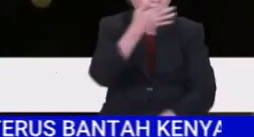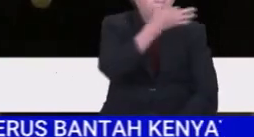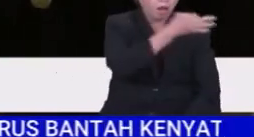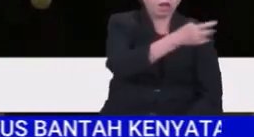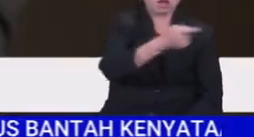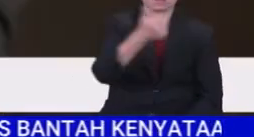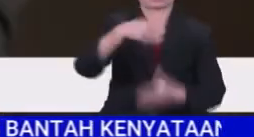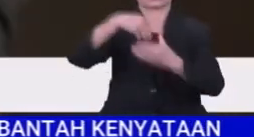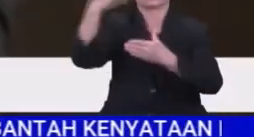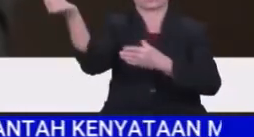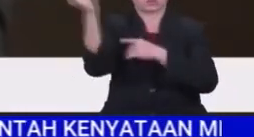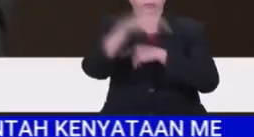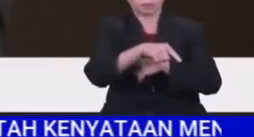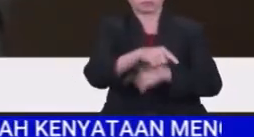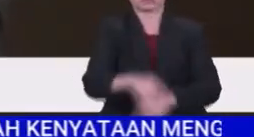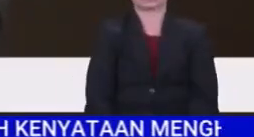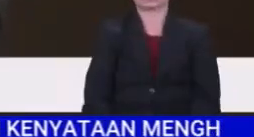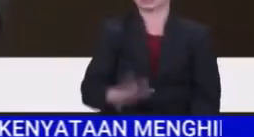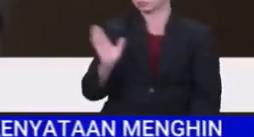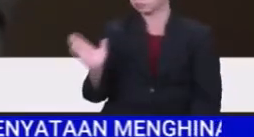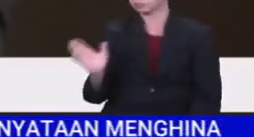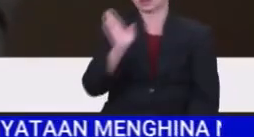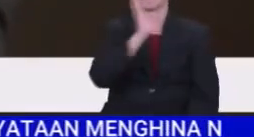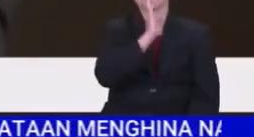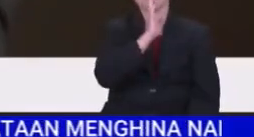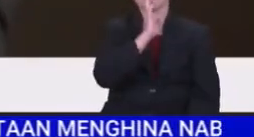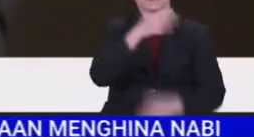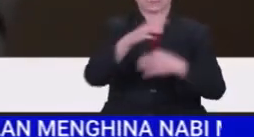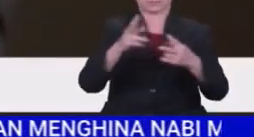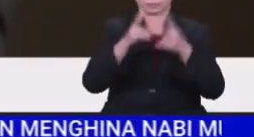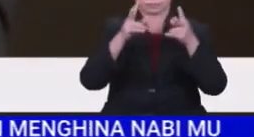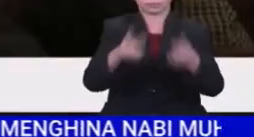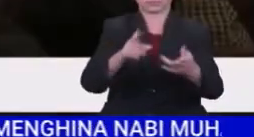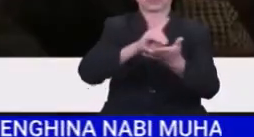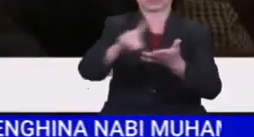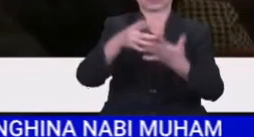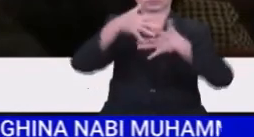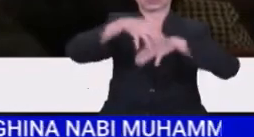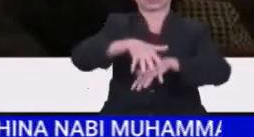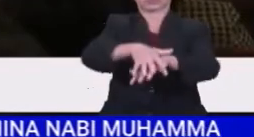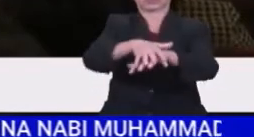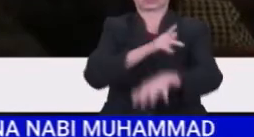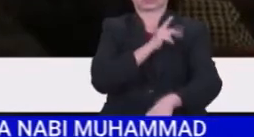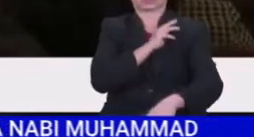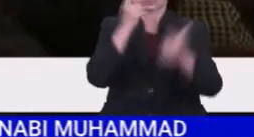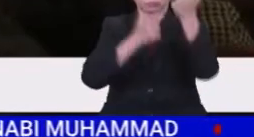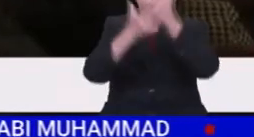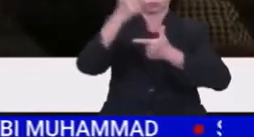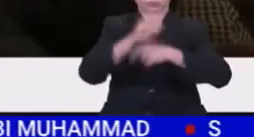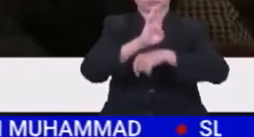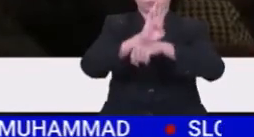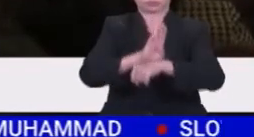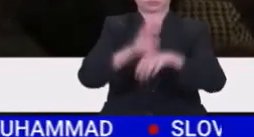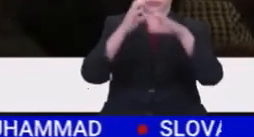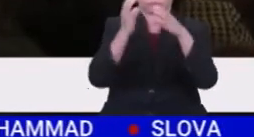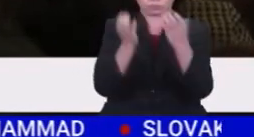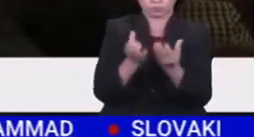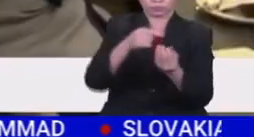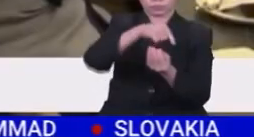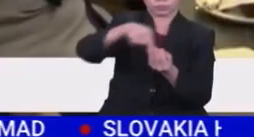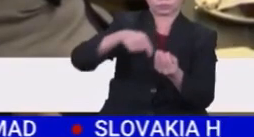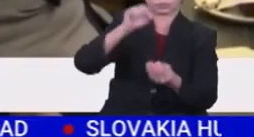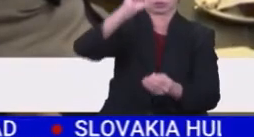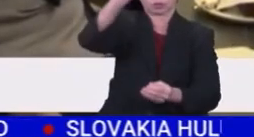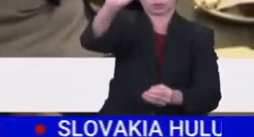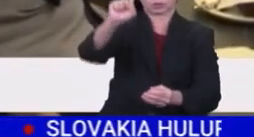pelancong dual Beliau berkata demikian selepas meresmikan Minggu integrity Kementerian pelancongan ia and dan alam sekitar